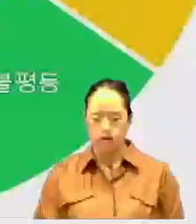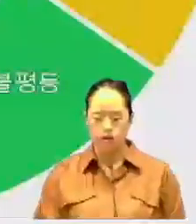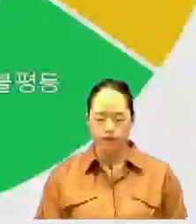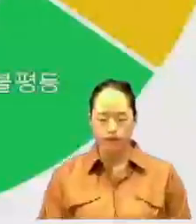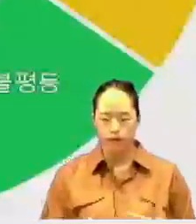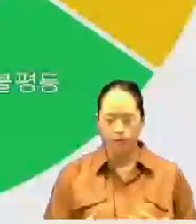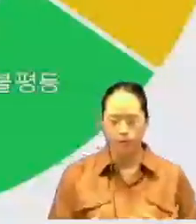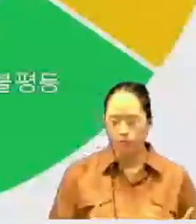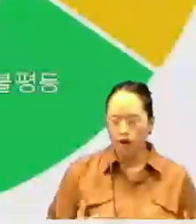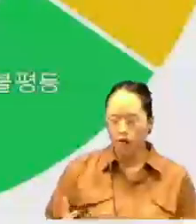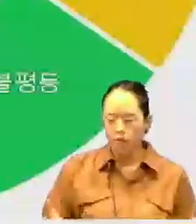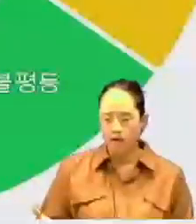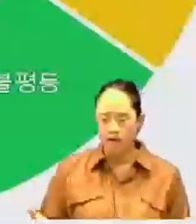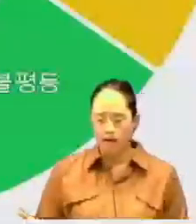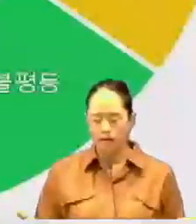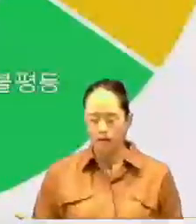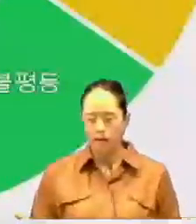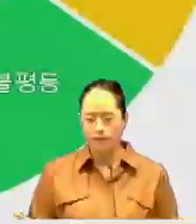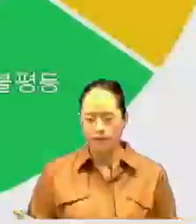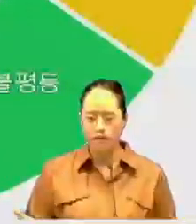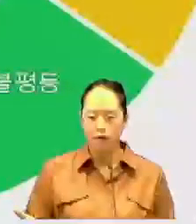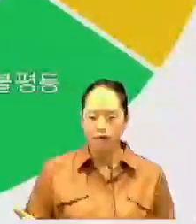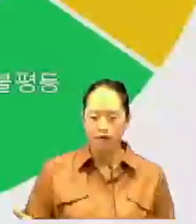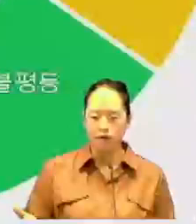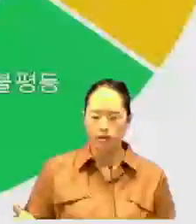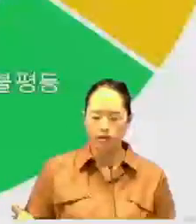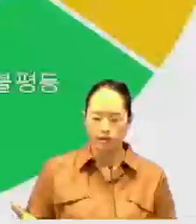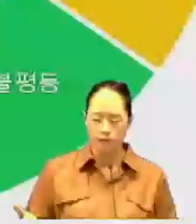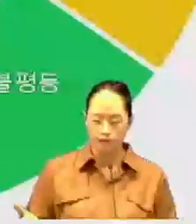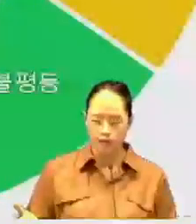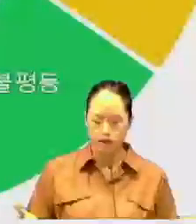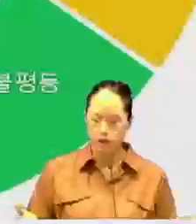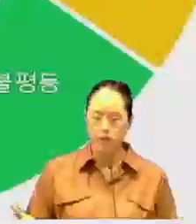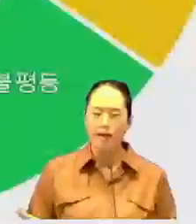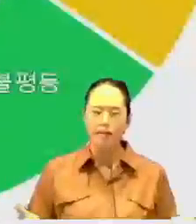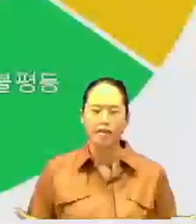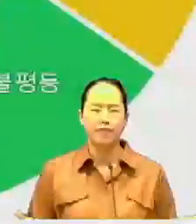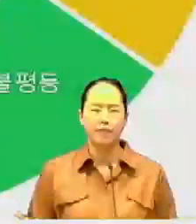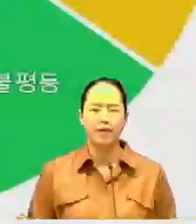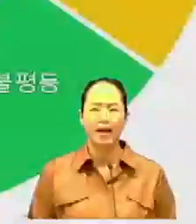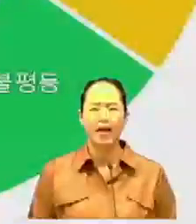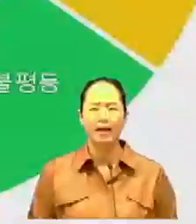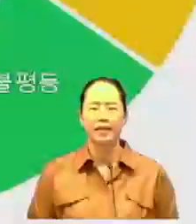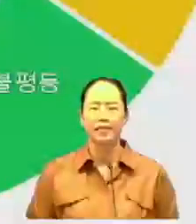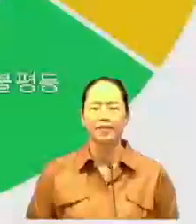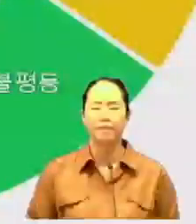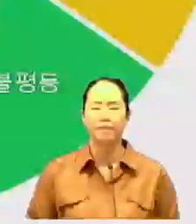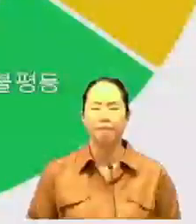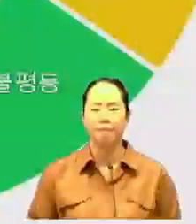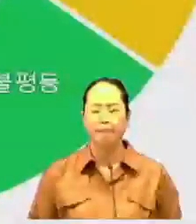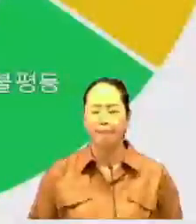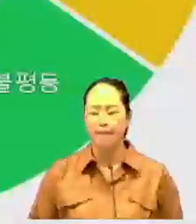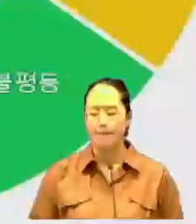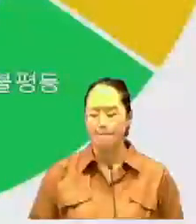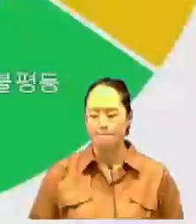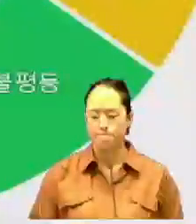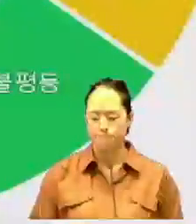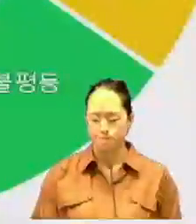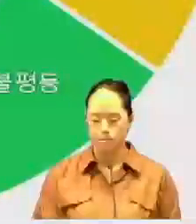同样，如果要是没有问题的话，如果我们死了以后没有永远的地方的